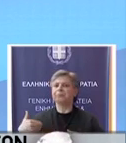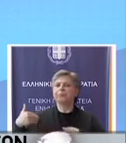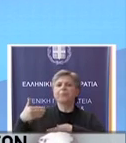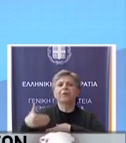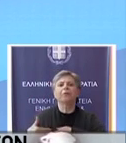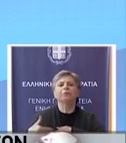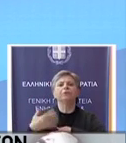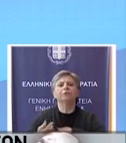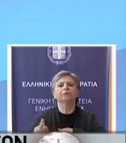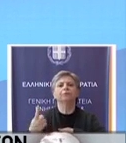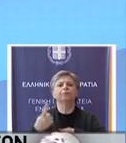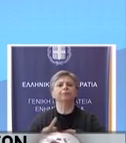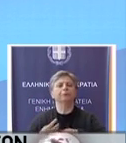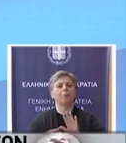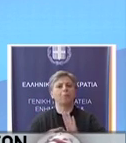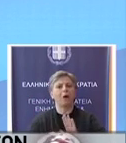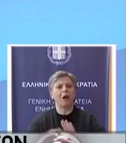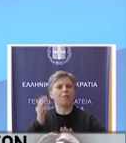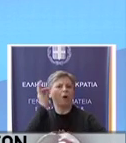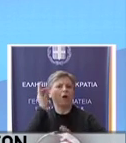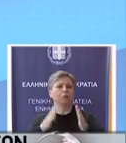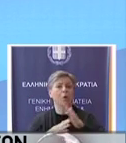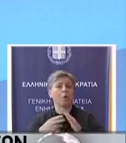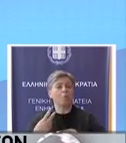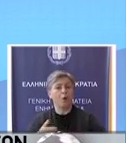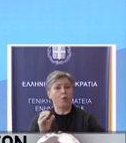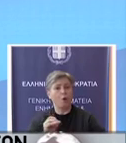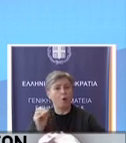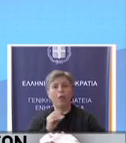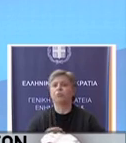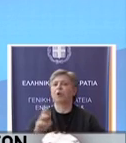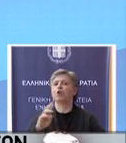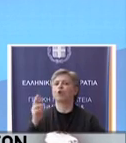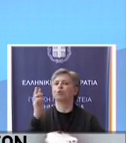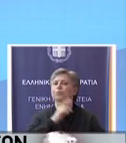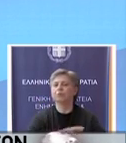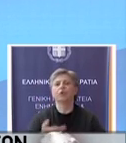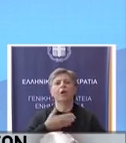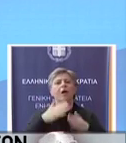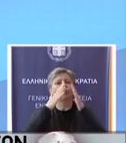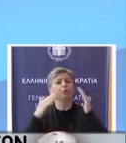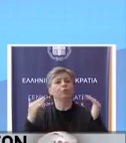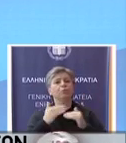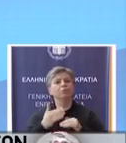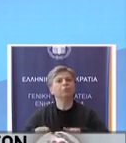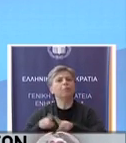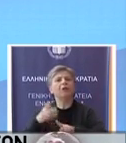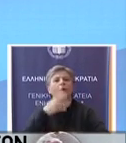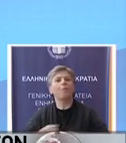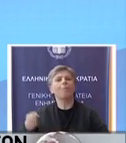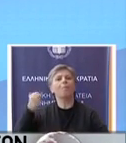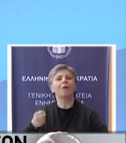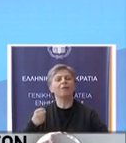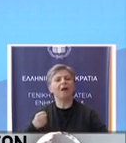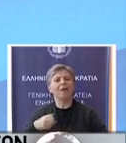ηγέτες, μεταξύ άλλων ο Γάλλος Πρόεδρος Ολάντ, ο Ρώσος Πρόεδρος Πούτιν, ο Πάπας Φραγκίσκος μαζί με τον Πατριάρχη Βαρθολομαίο,